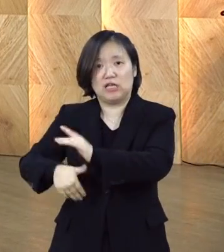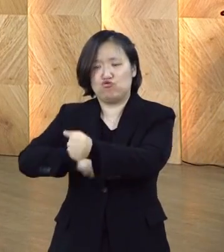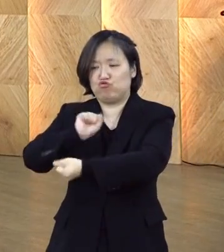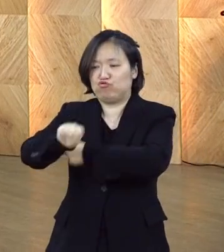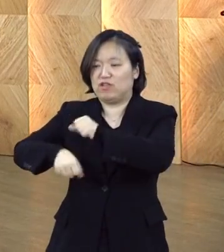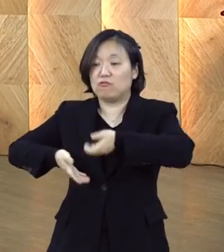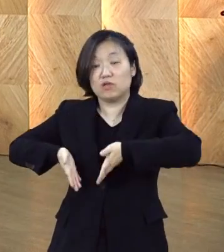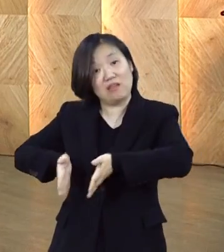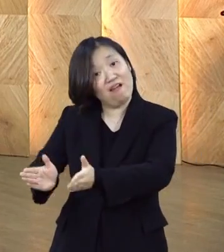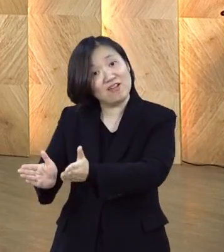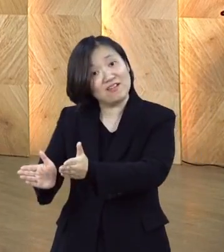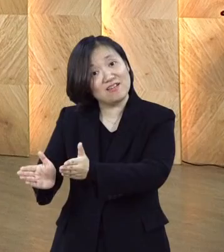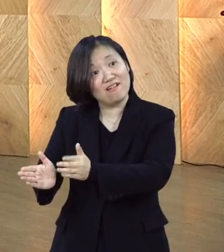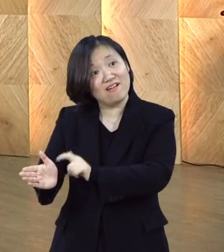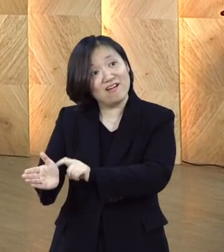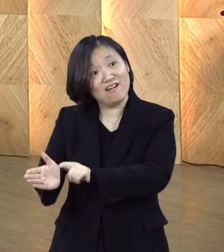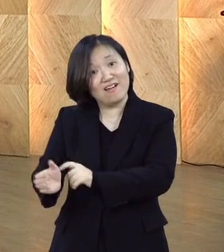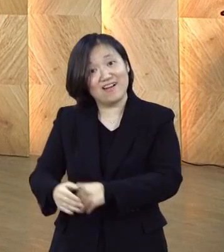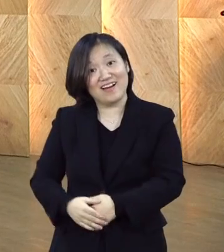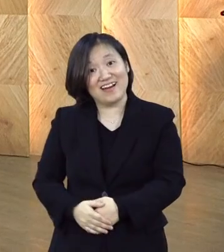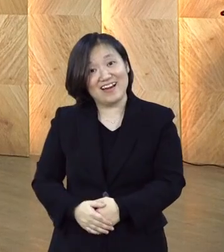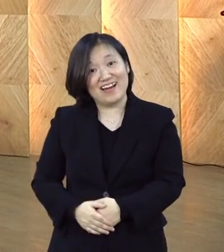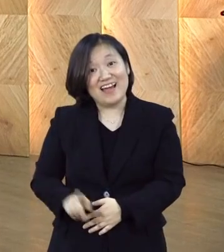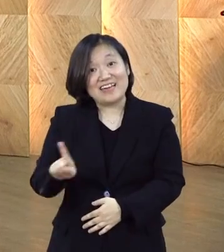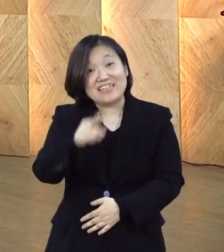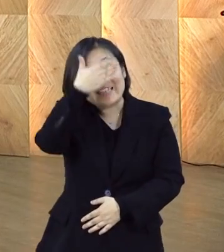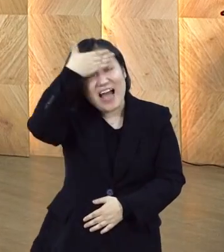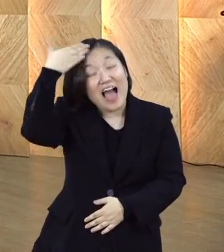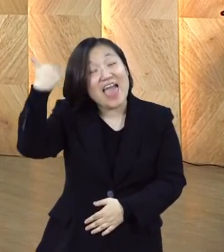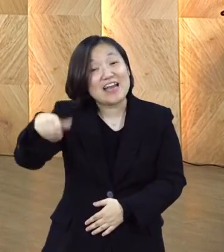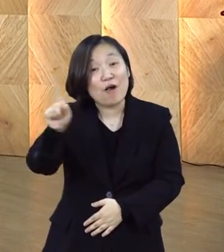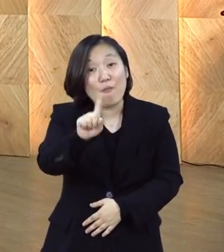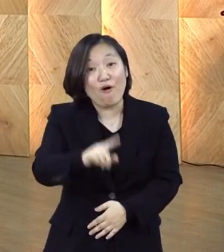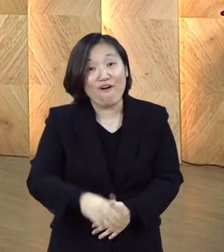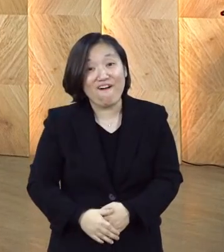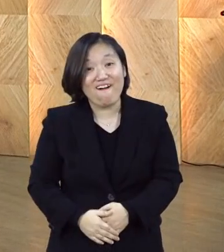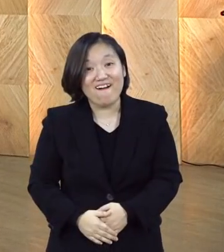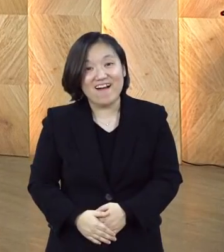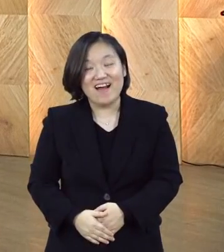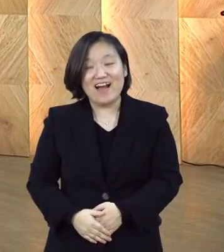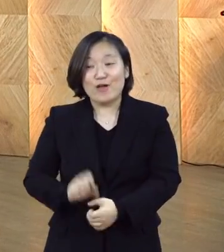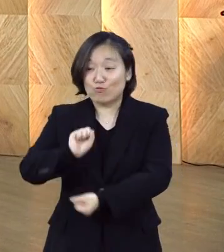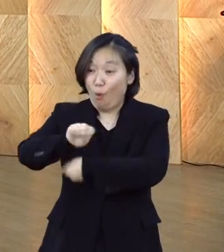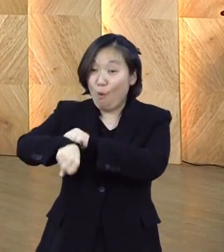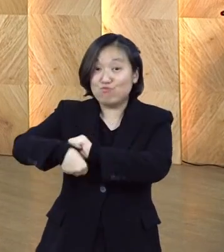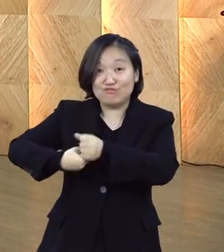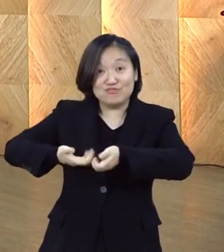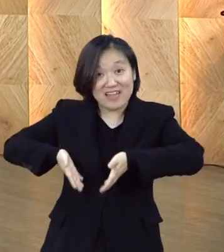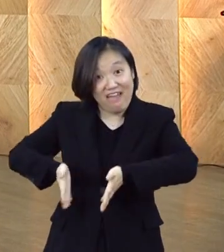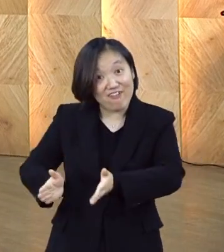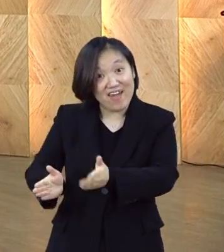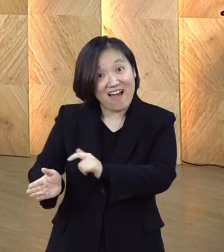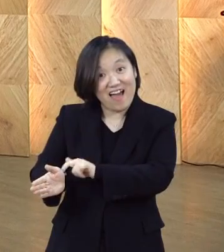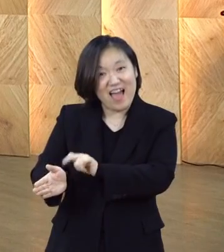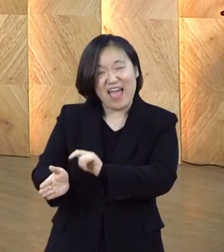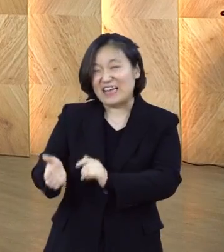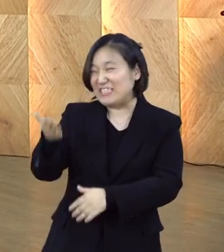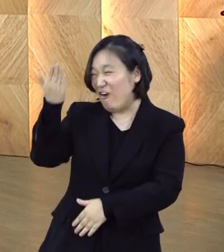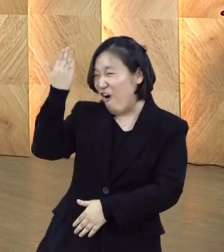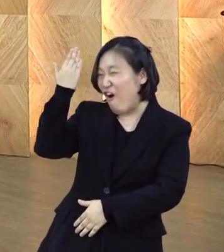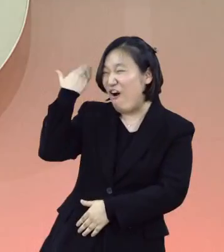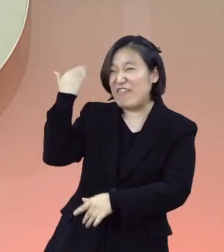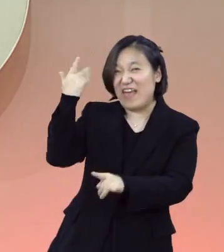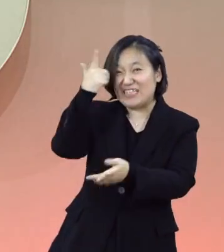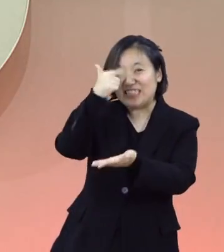그나마 다행인 것이 지나가는 탁발하는 스님에게 공양 올렸던 그 공덕의 힘이 남아서